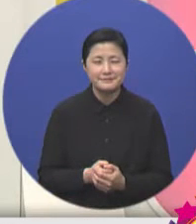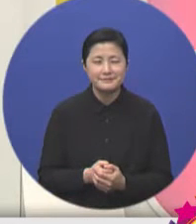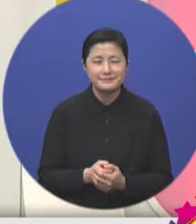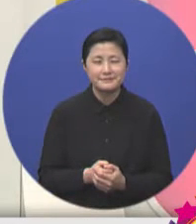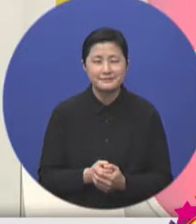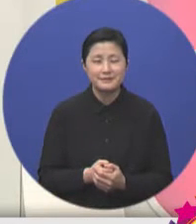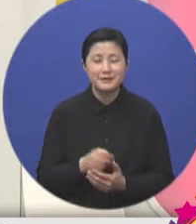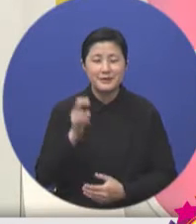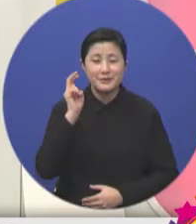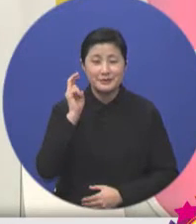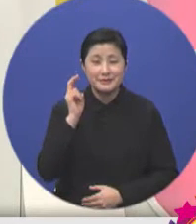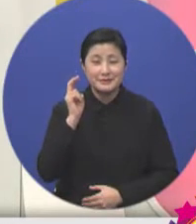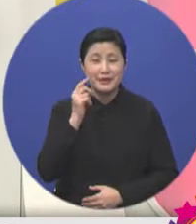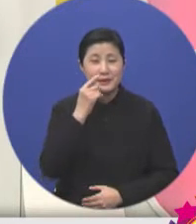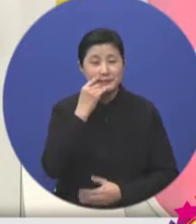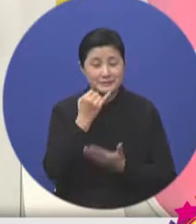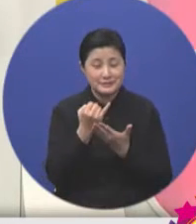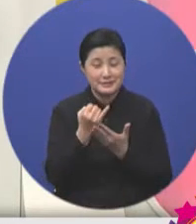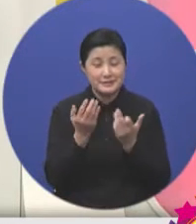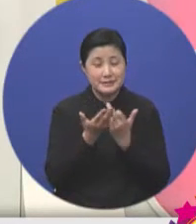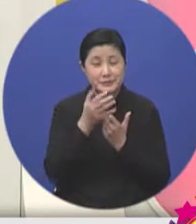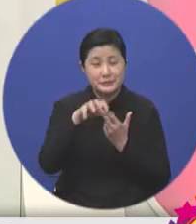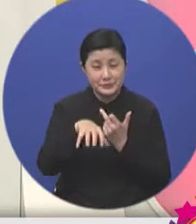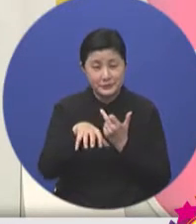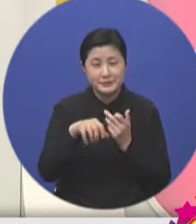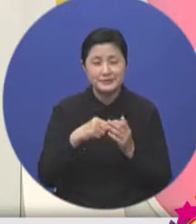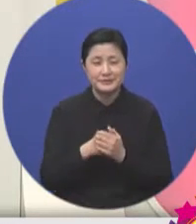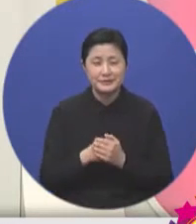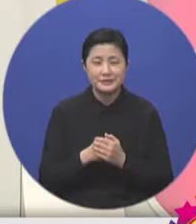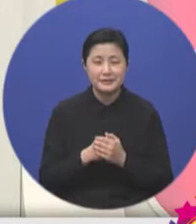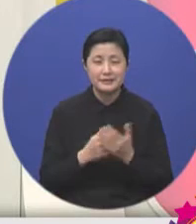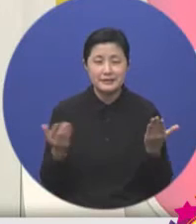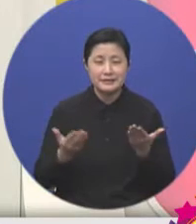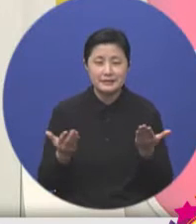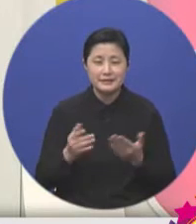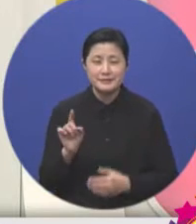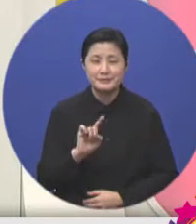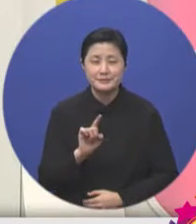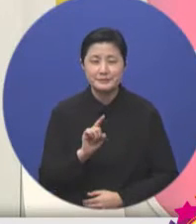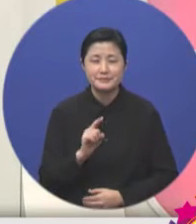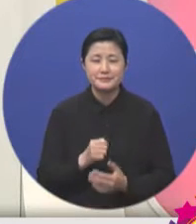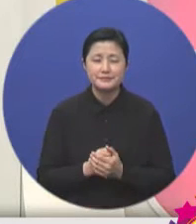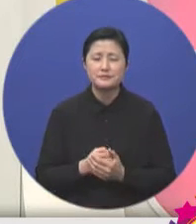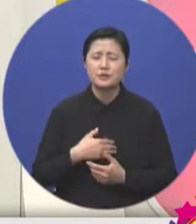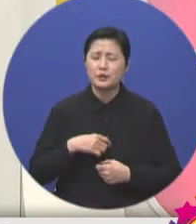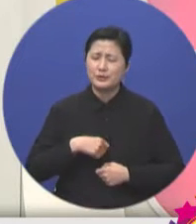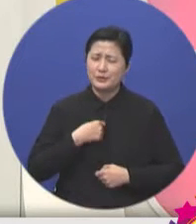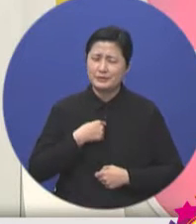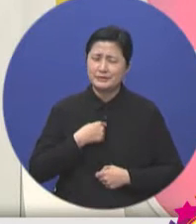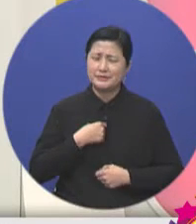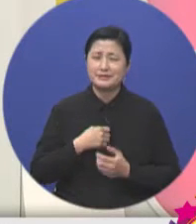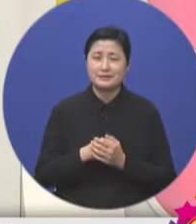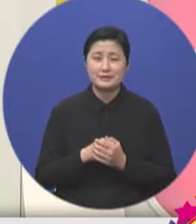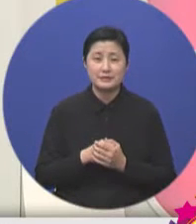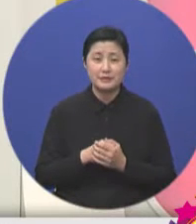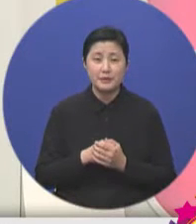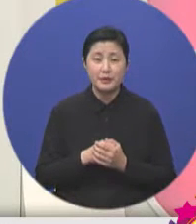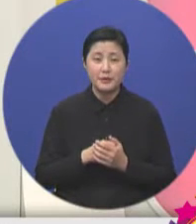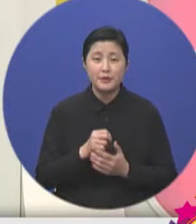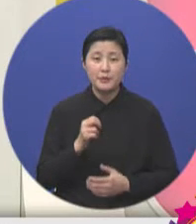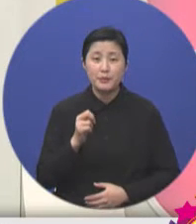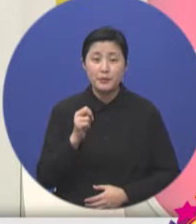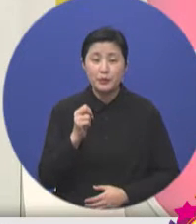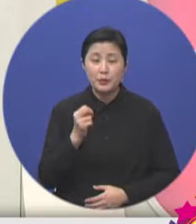그래요. 우리 지금. 어머니께서는 제주도에서 네. 또 어떤 일 하고 계세요? 아, 저 사실은요, 미용실 하거든요.